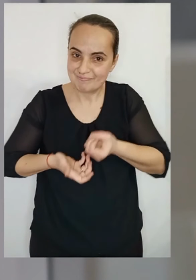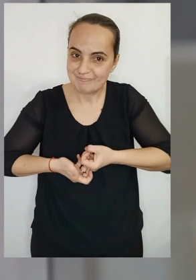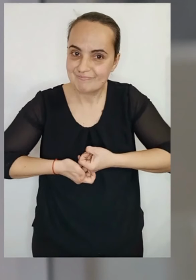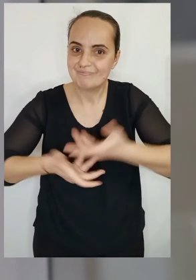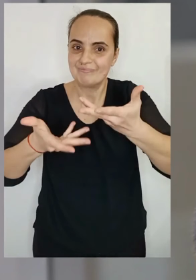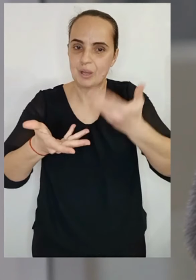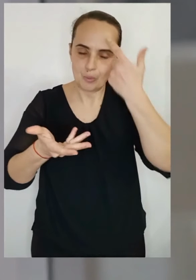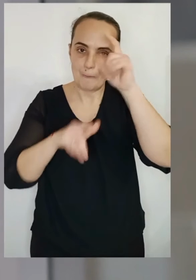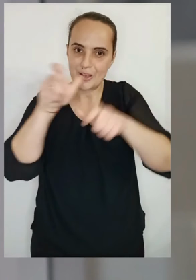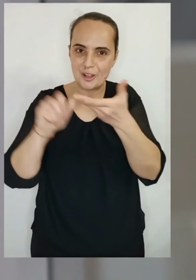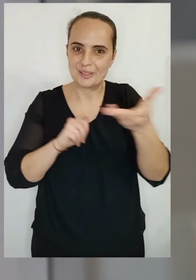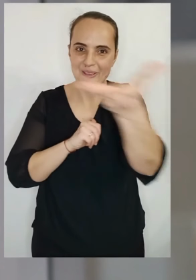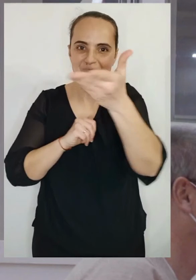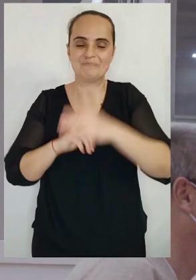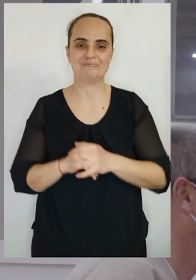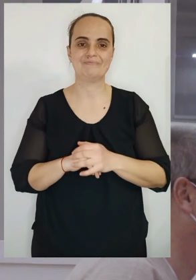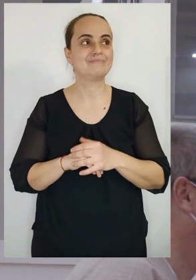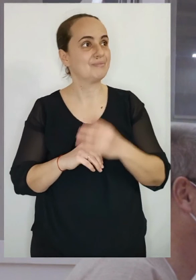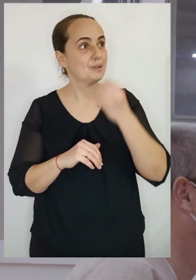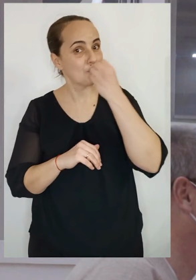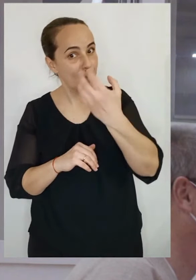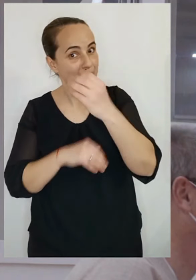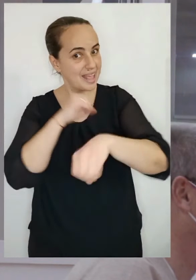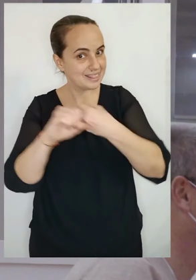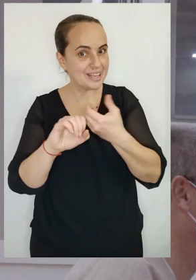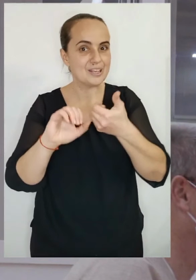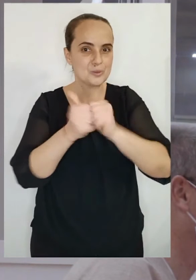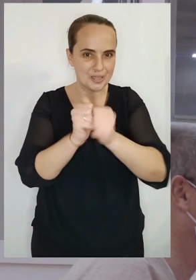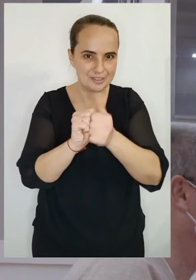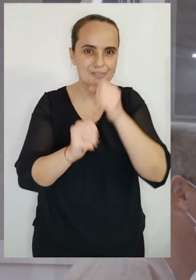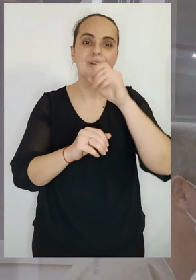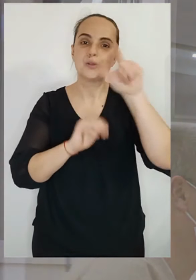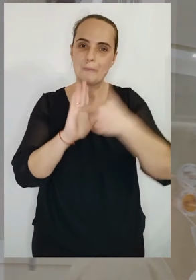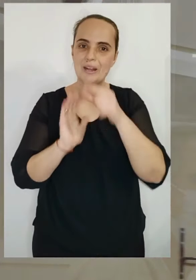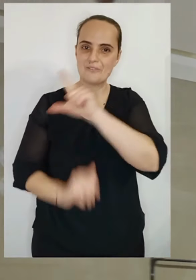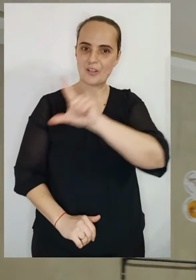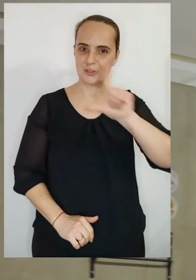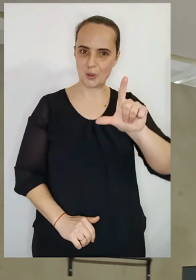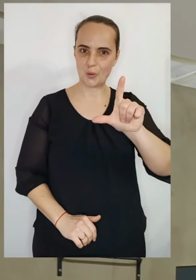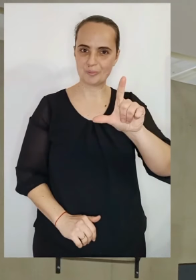aux gens qui nous accueillent chez eux. Bonne année sportive 2022.